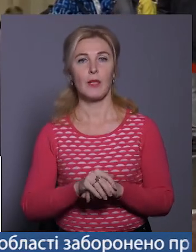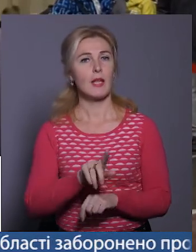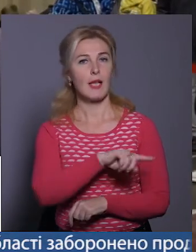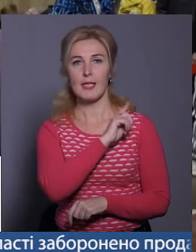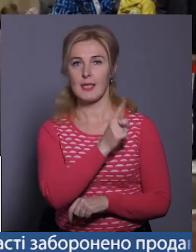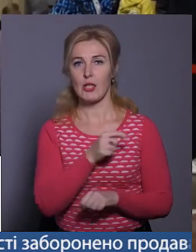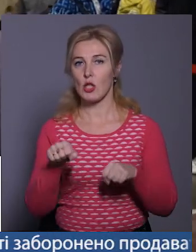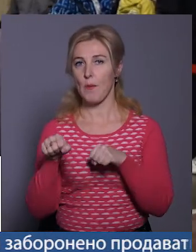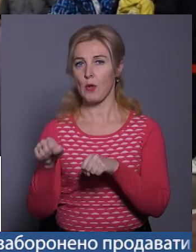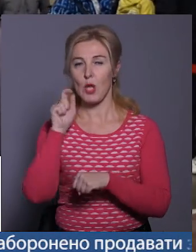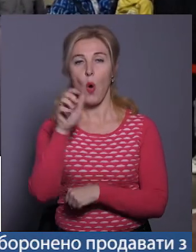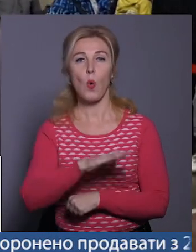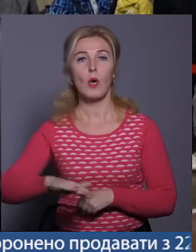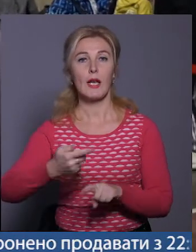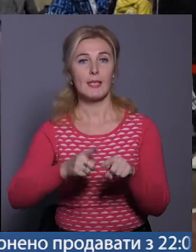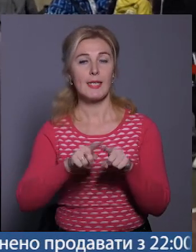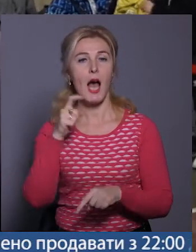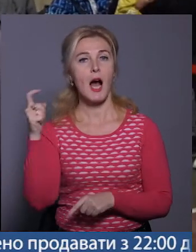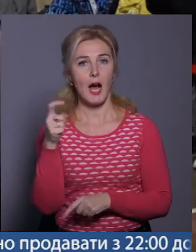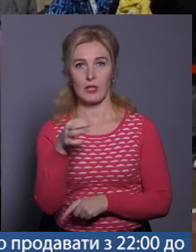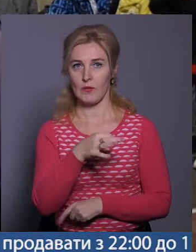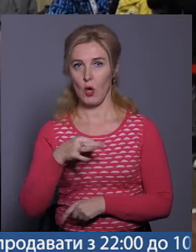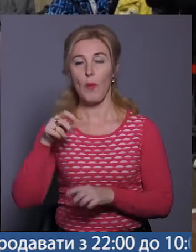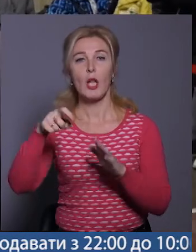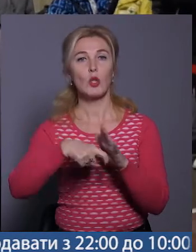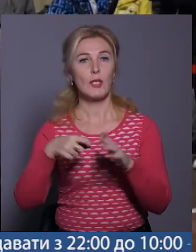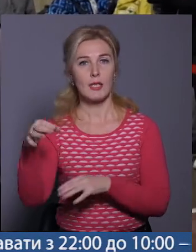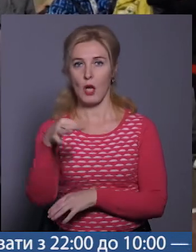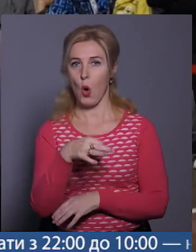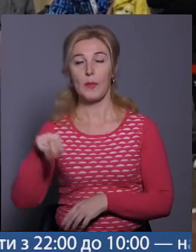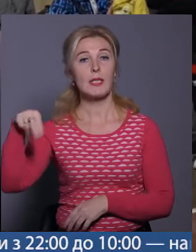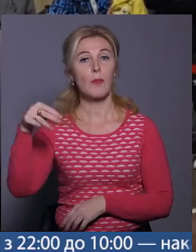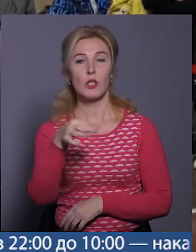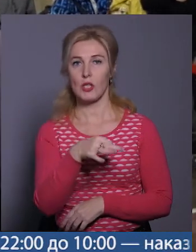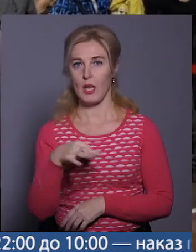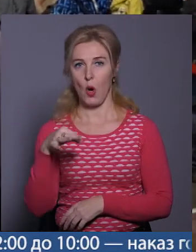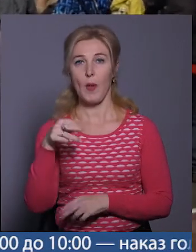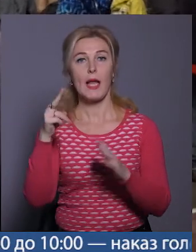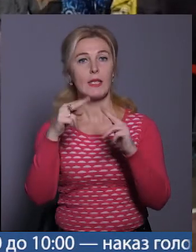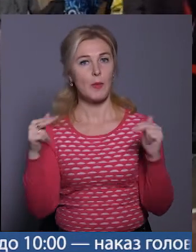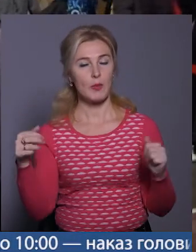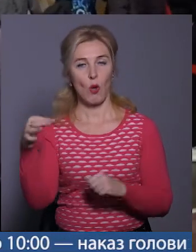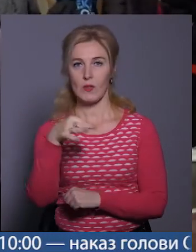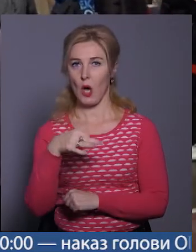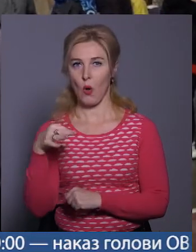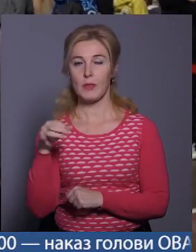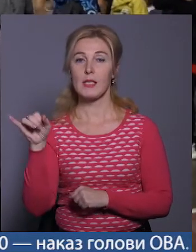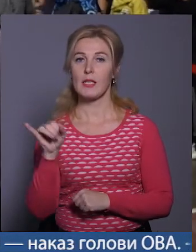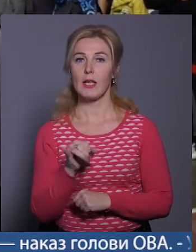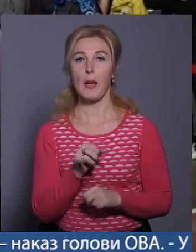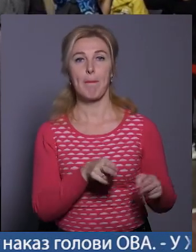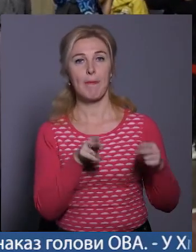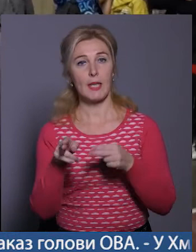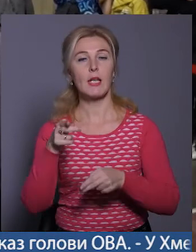боксерів України. Це Харківська область, Донецька область, Запорізька область, Дніпропетровська область. І